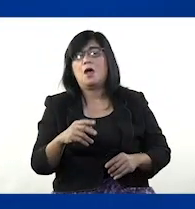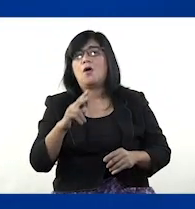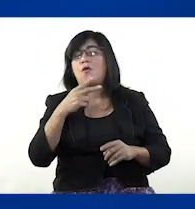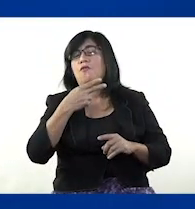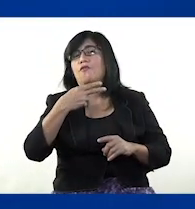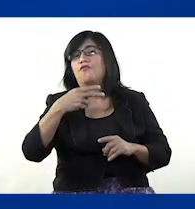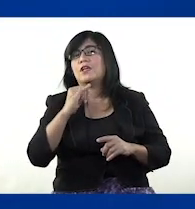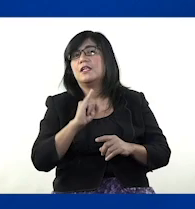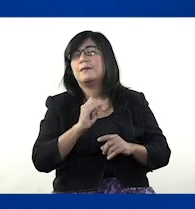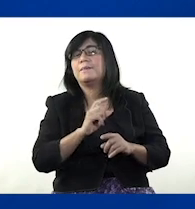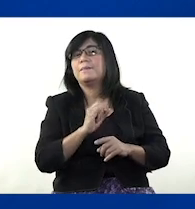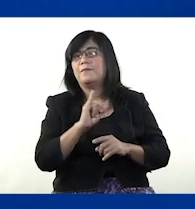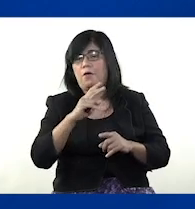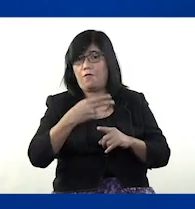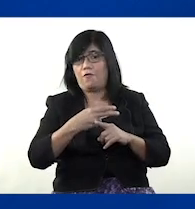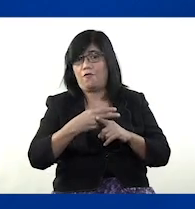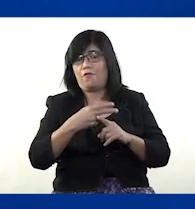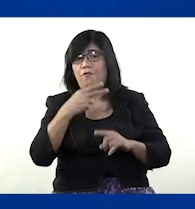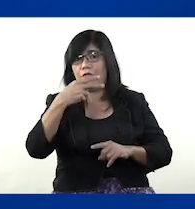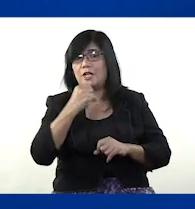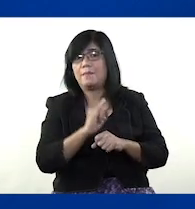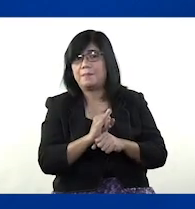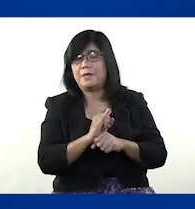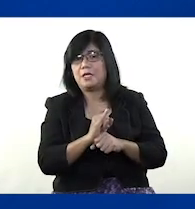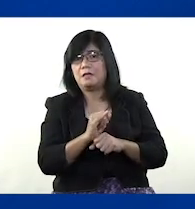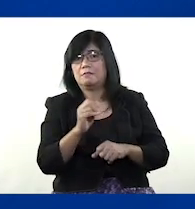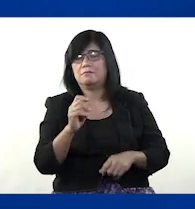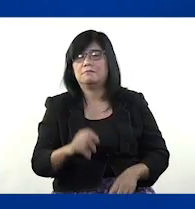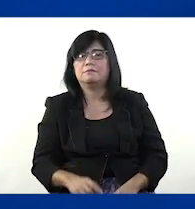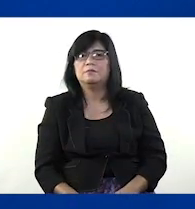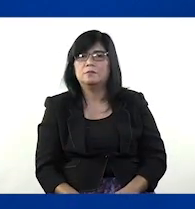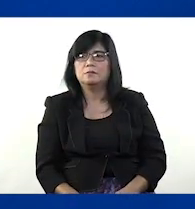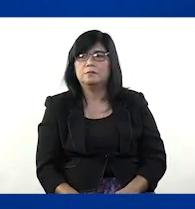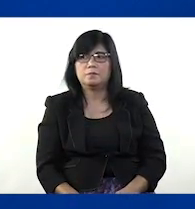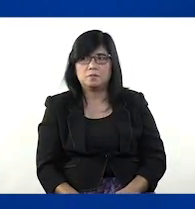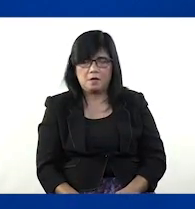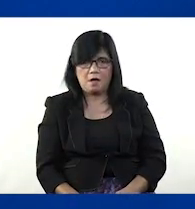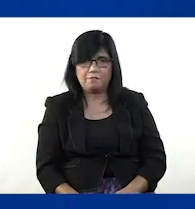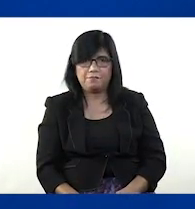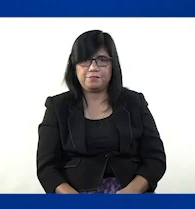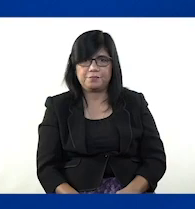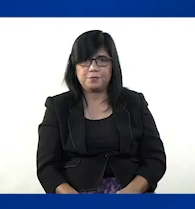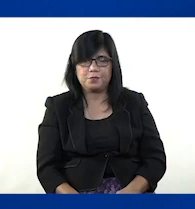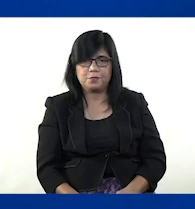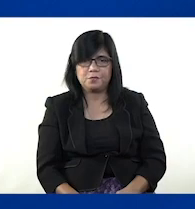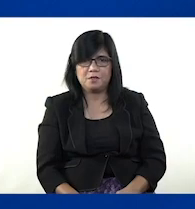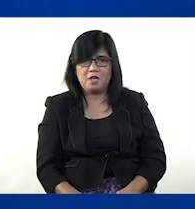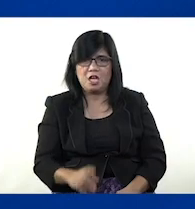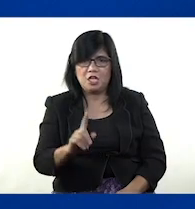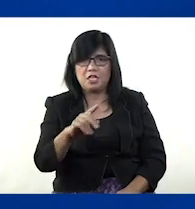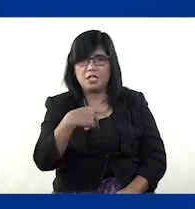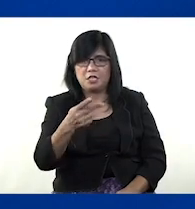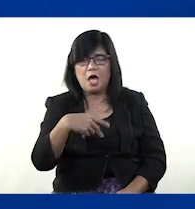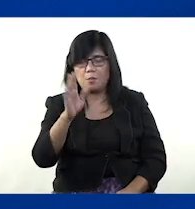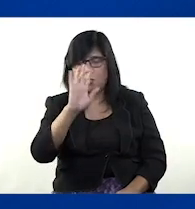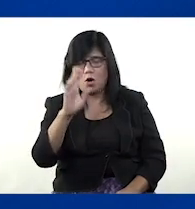20-21 karena Kewargaan kita jelas ada di dalam di sela-sela ngerti ya kita bukan orang dunia yang sedang berjuang